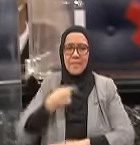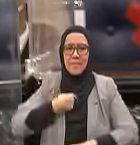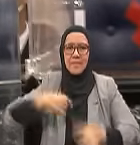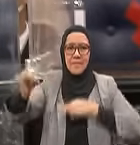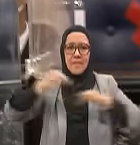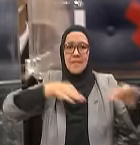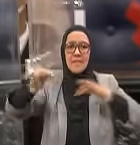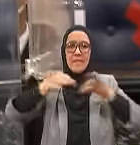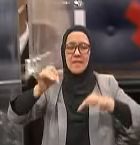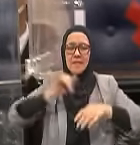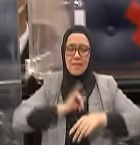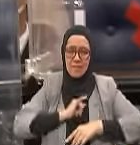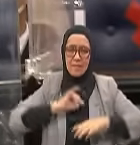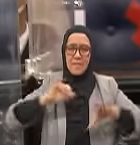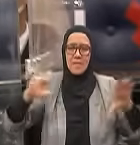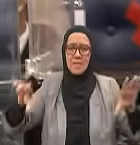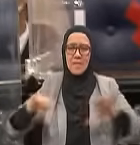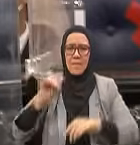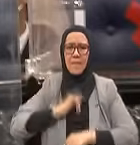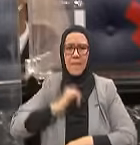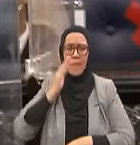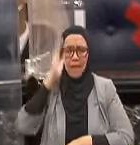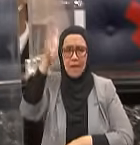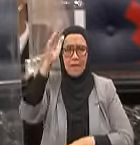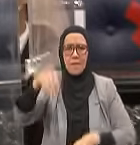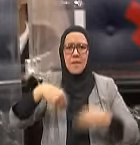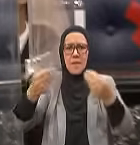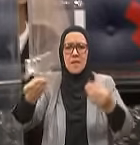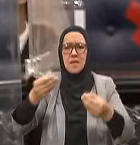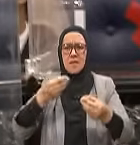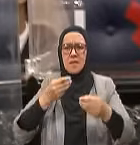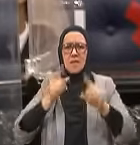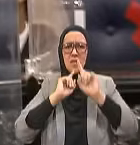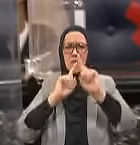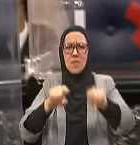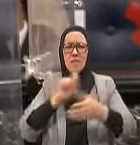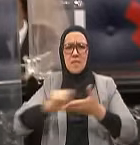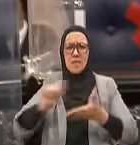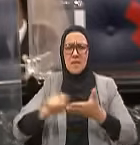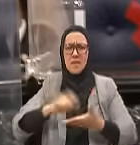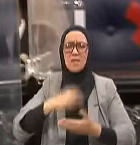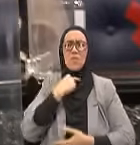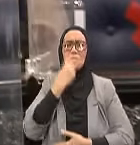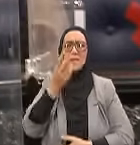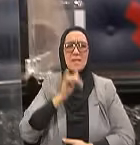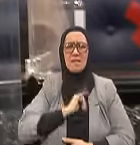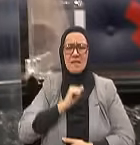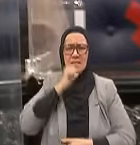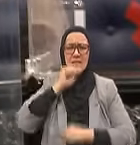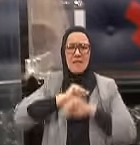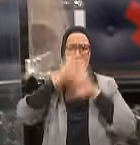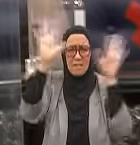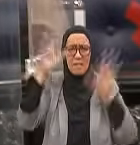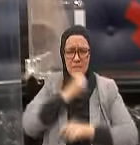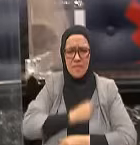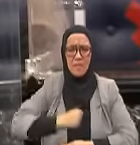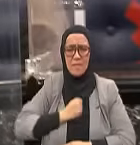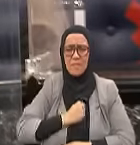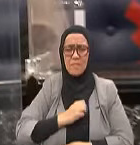SMP kan saya akan berikan depan bertulis sebab solusi Hotel Papua jelas Nyonya